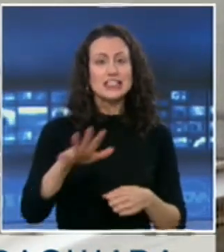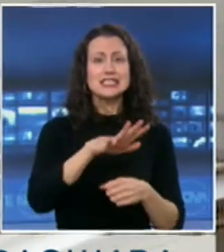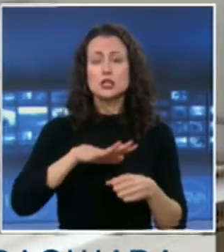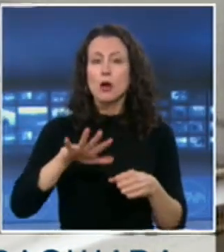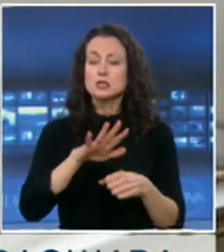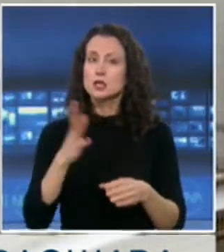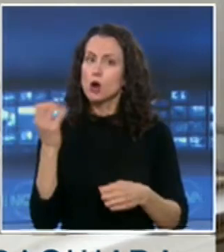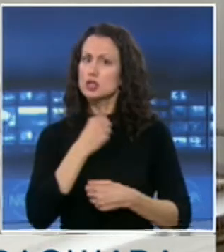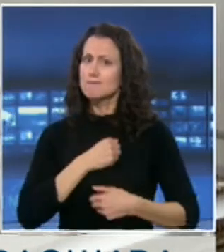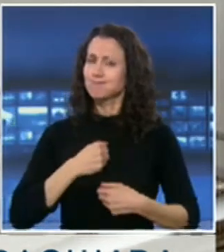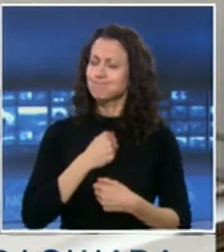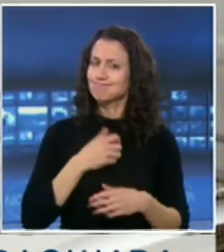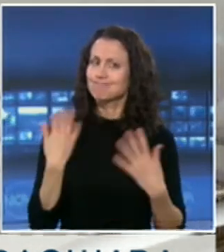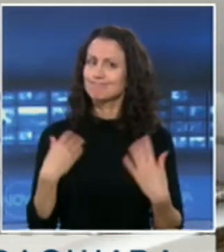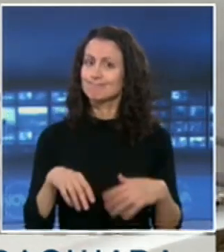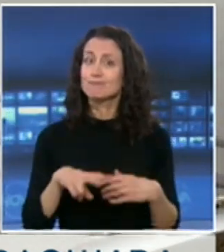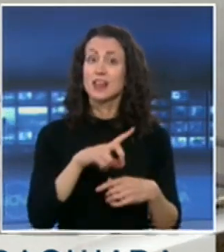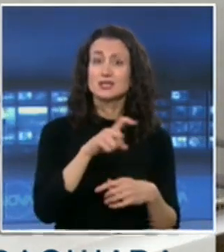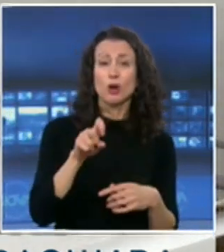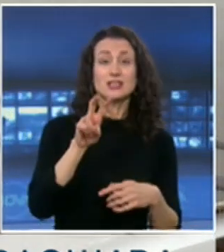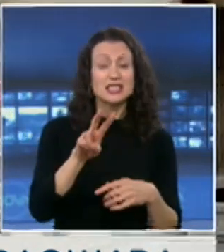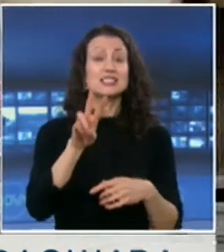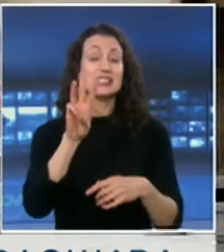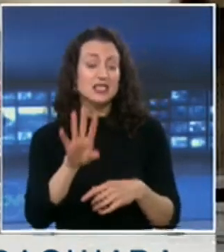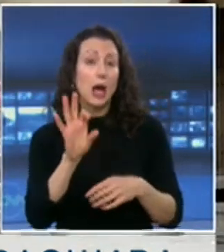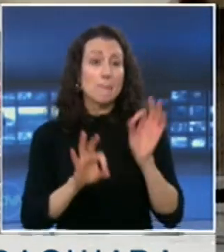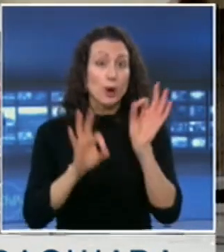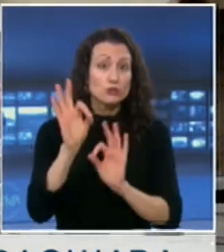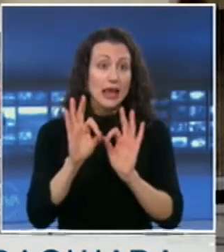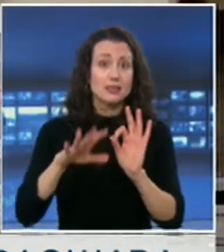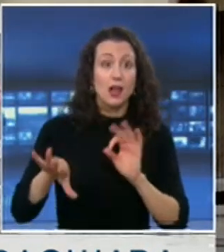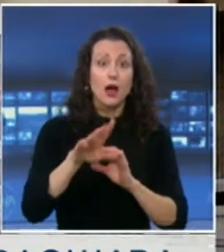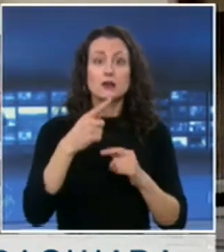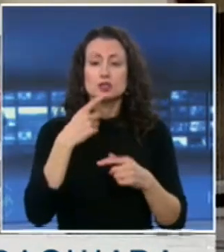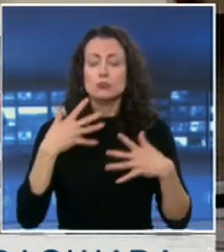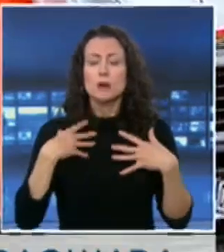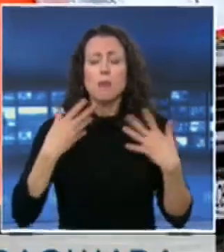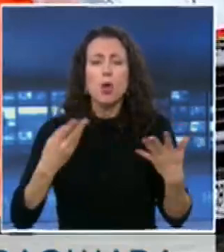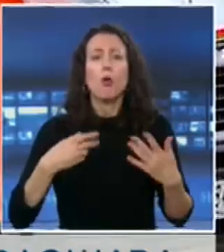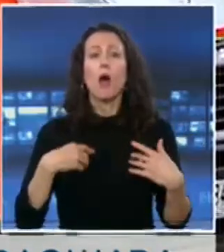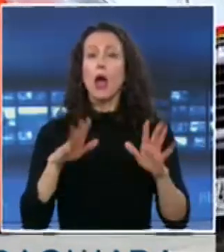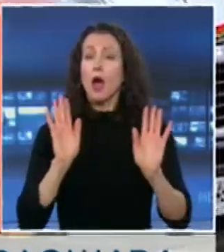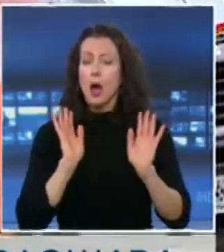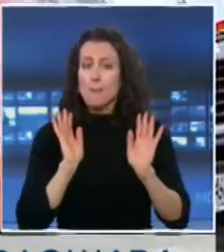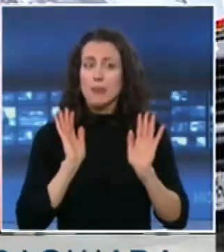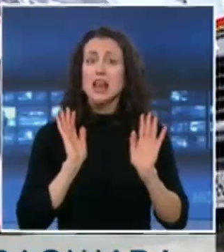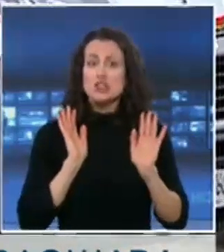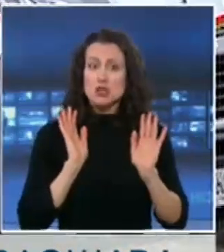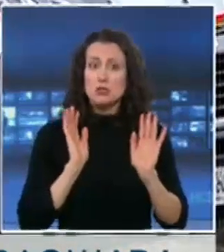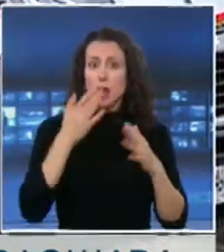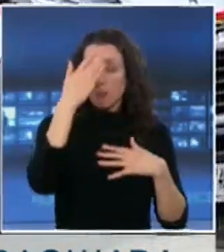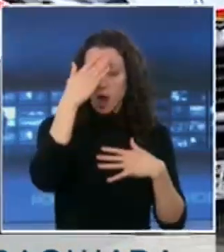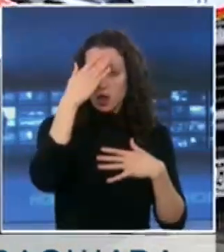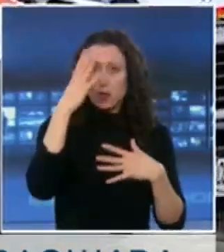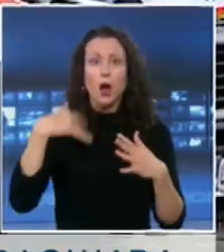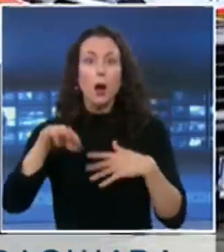заетостта е 132%, защото има повече лежащо болни, отколкото легла за пациенти с коронавирус. Това наложи разкриването